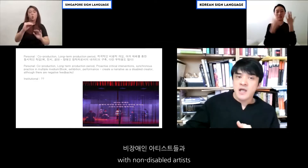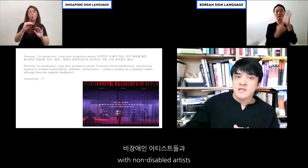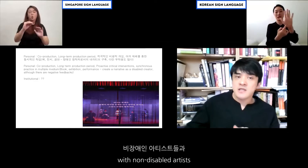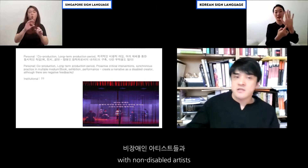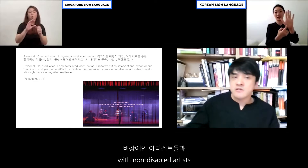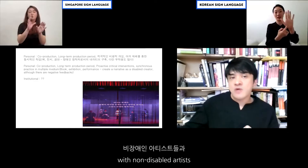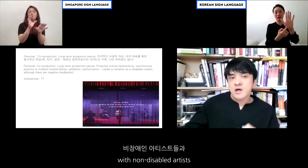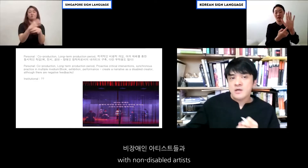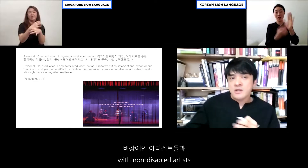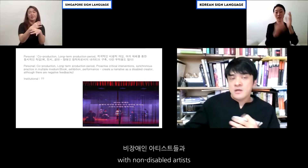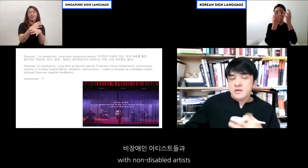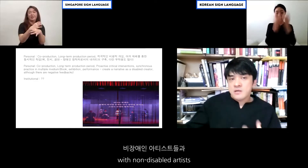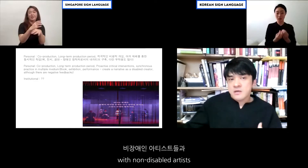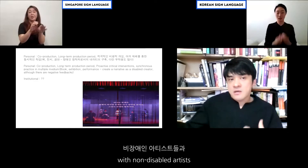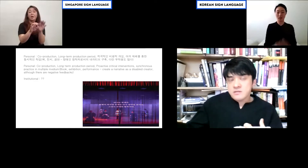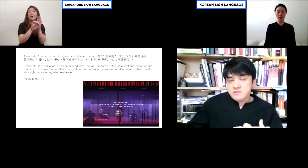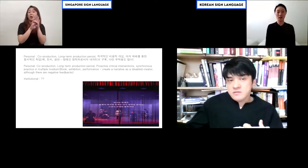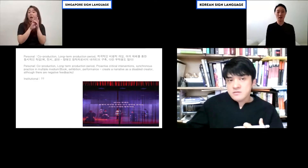비장애인 아티스트들과